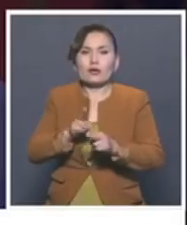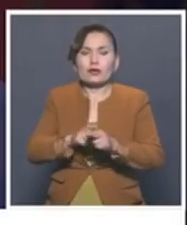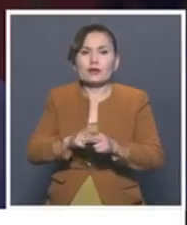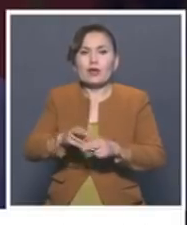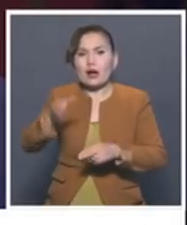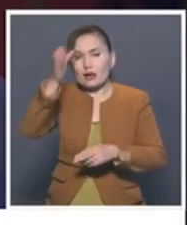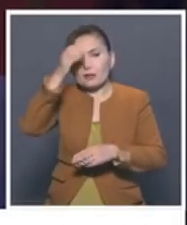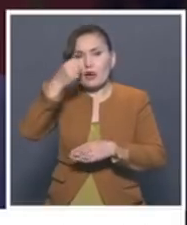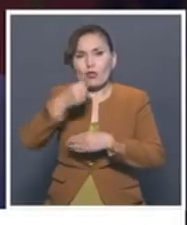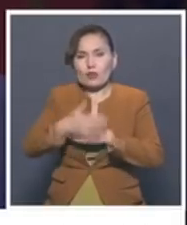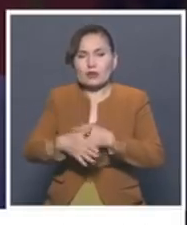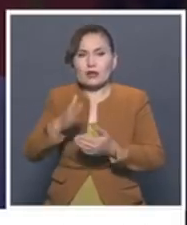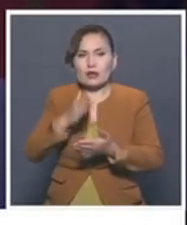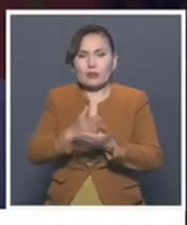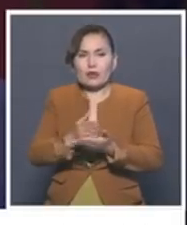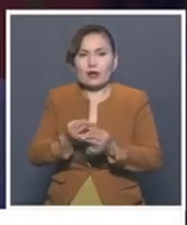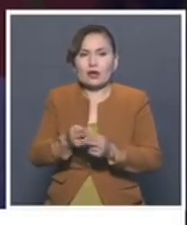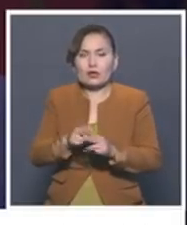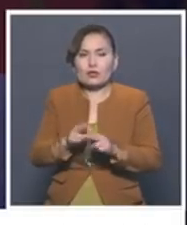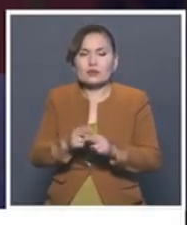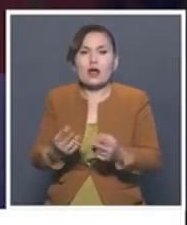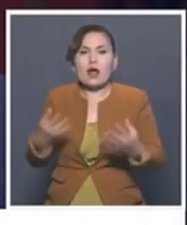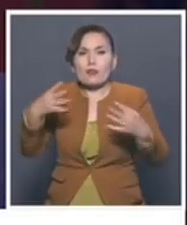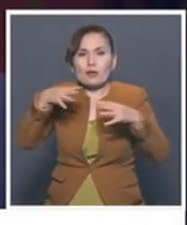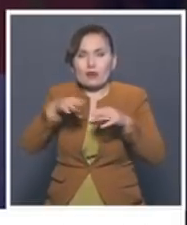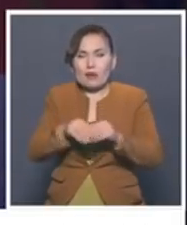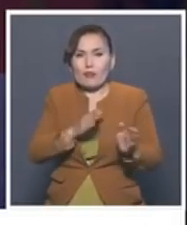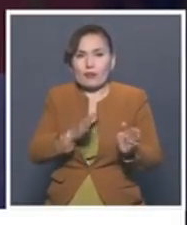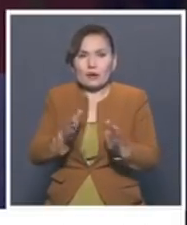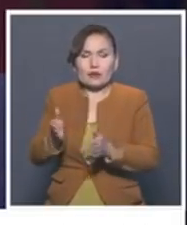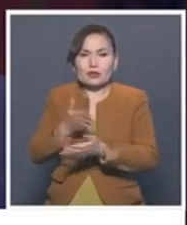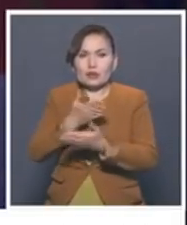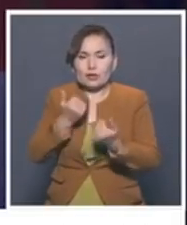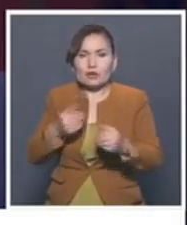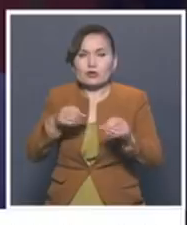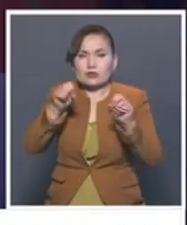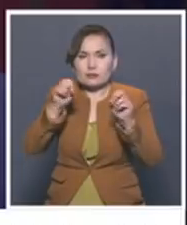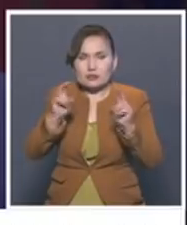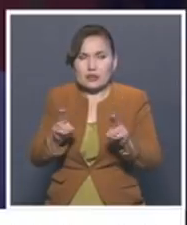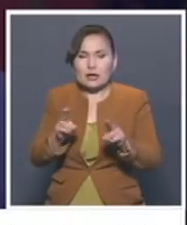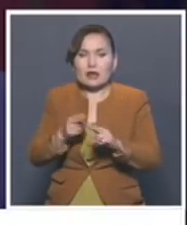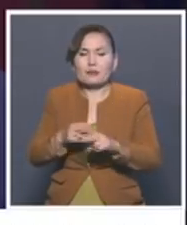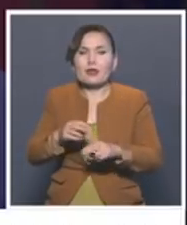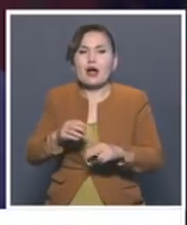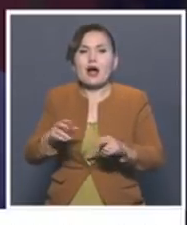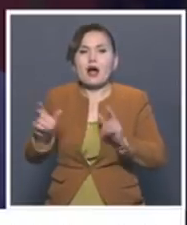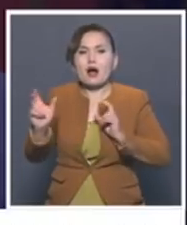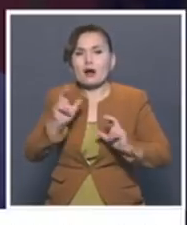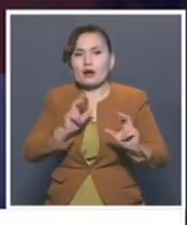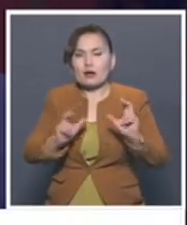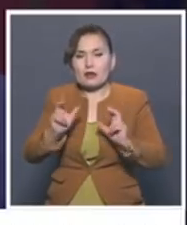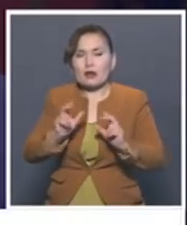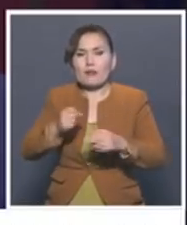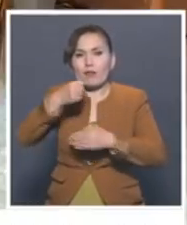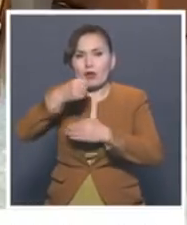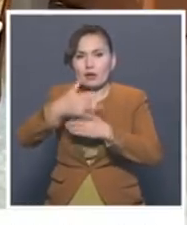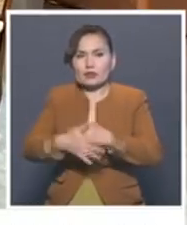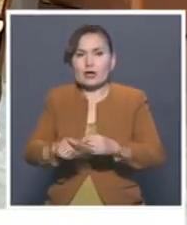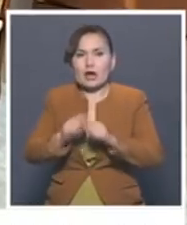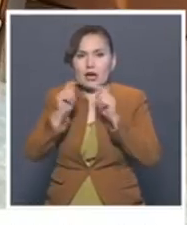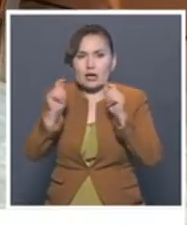ғылыми орталықтар, бірақ бір жүйеге келмеген. Сондықтан бір жүйеде болсын деп Абай академиясының ғылыми зерттеу институтын құрғанымыз